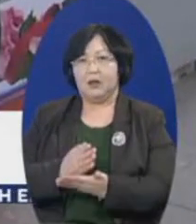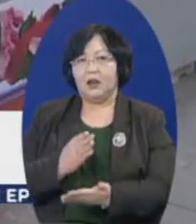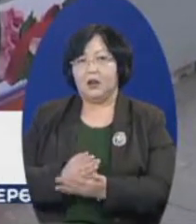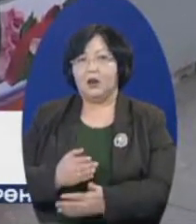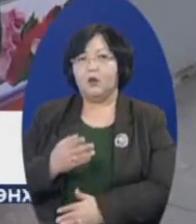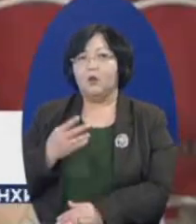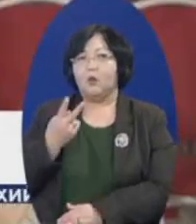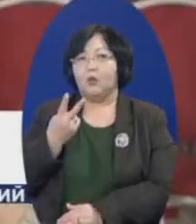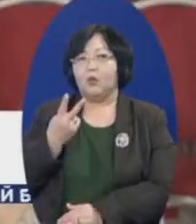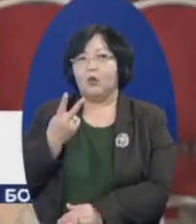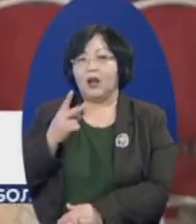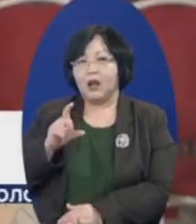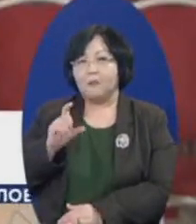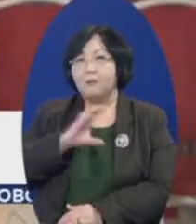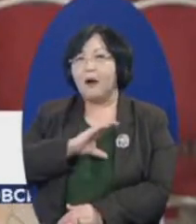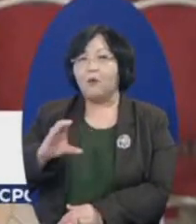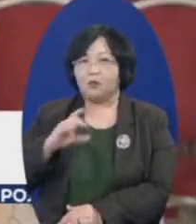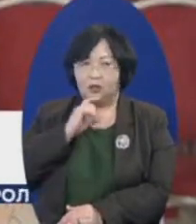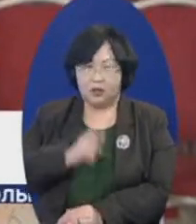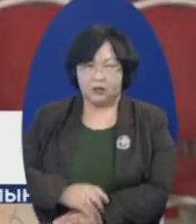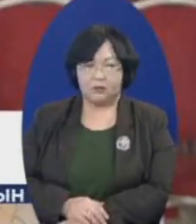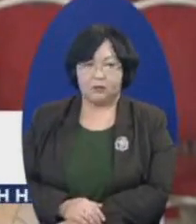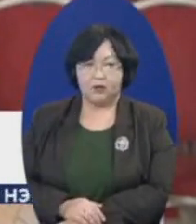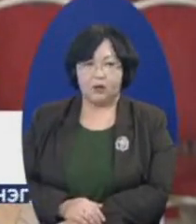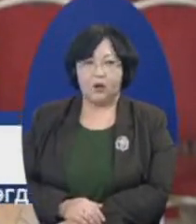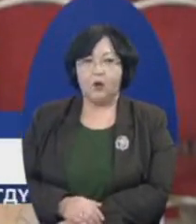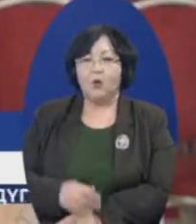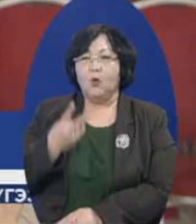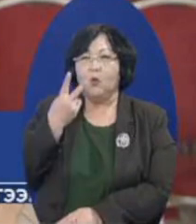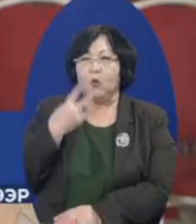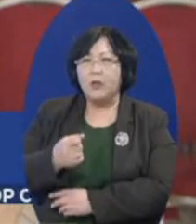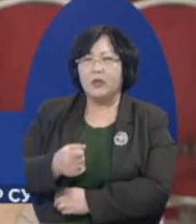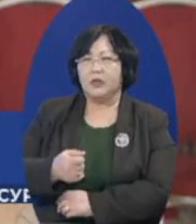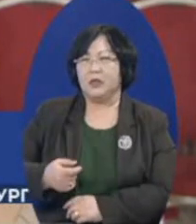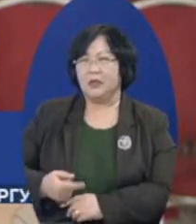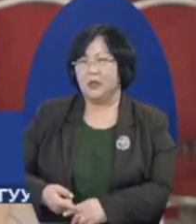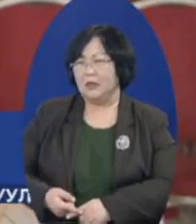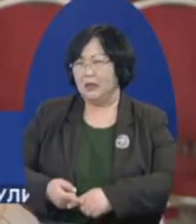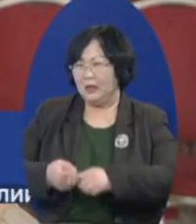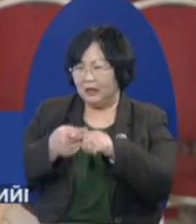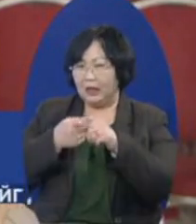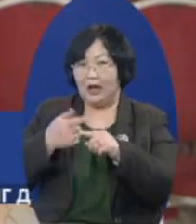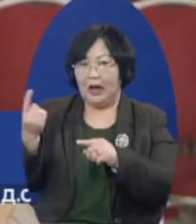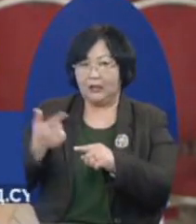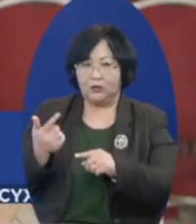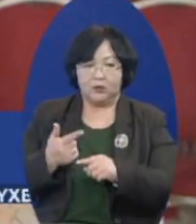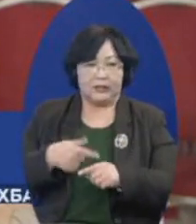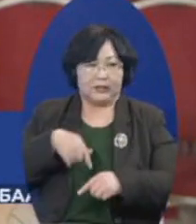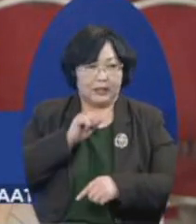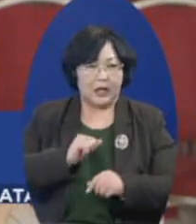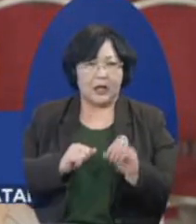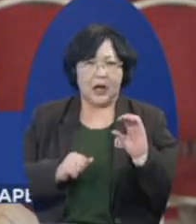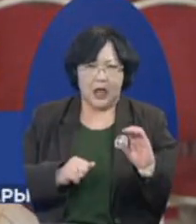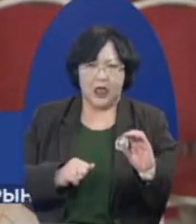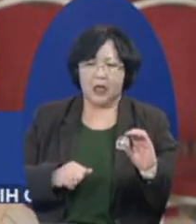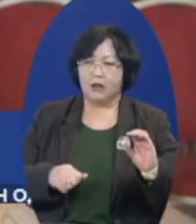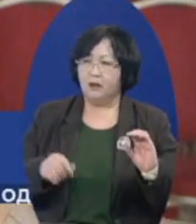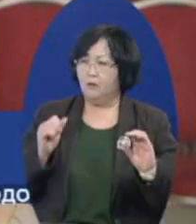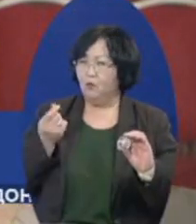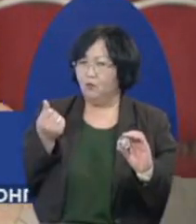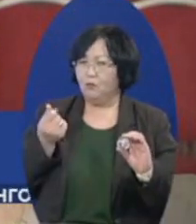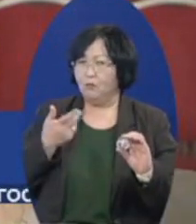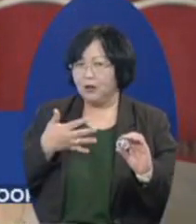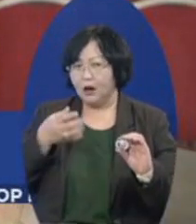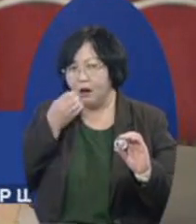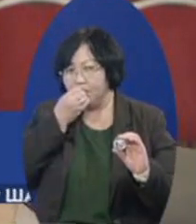хэллээ. Одоо хязгааргүй үнийн өргөлийг одоо цалин маань гүйцэтгэсэн. Өөрөөр хэлбэл хүмүүсийн амжиргааны амжиргааны төлөө